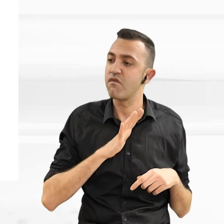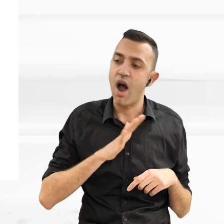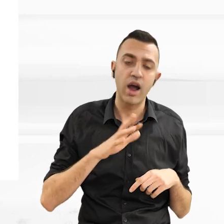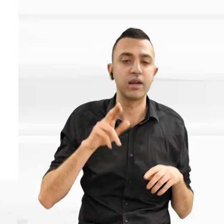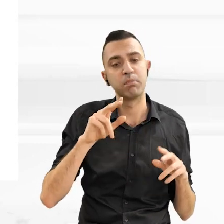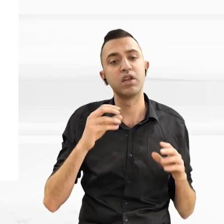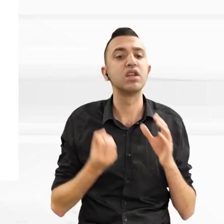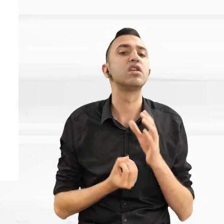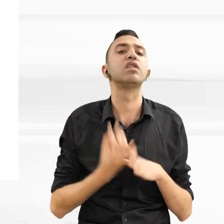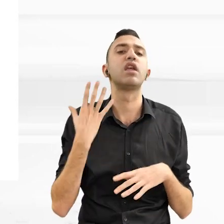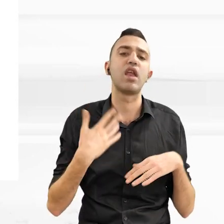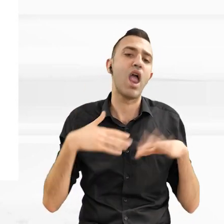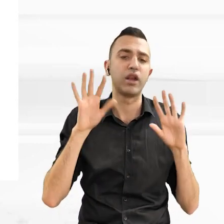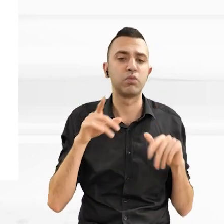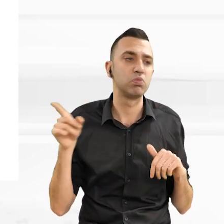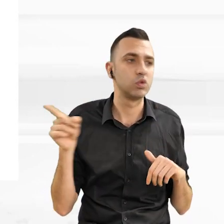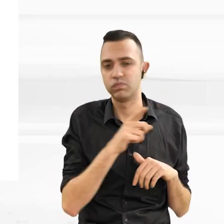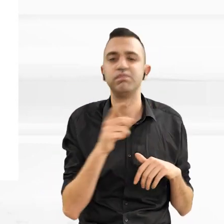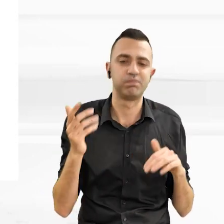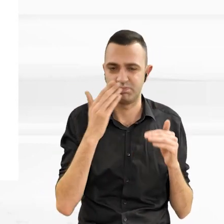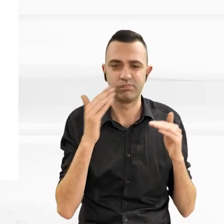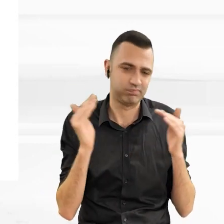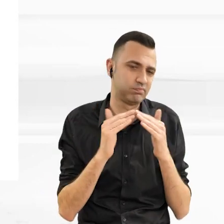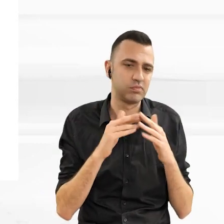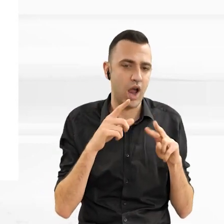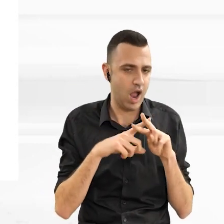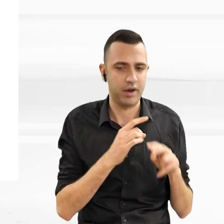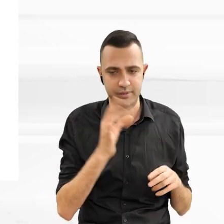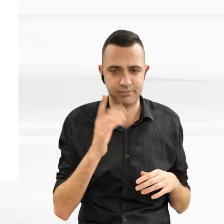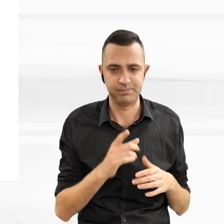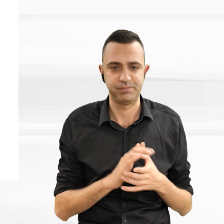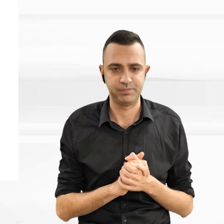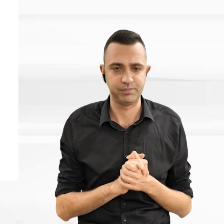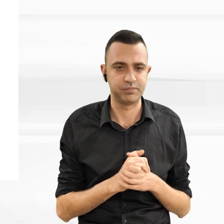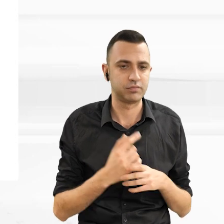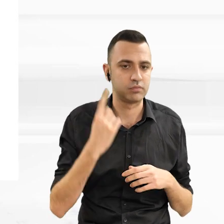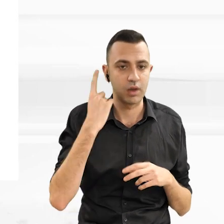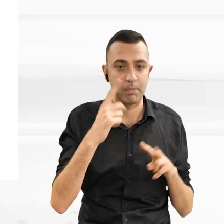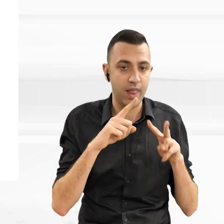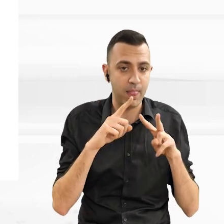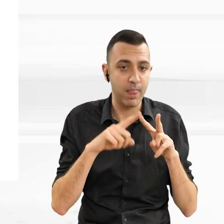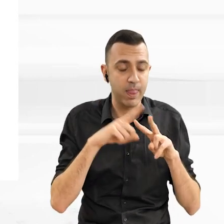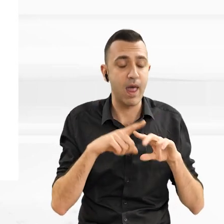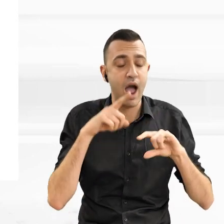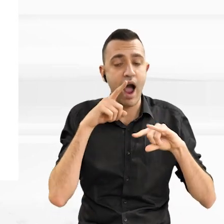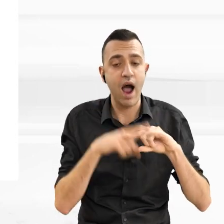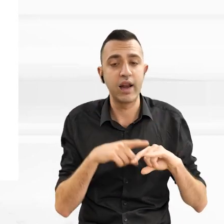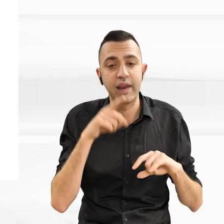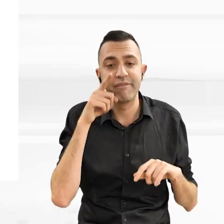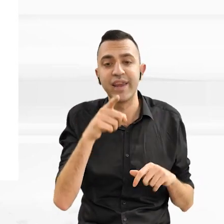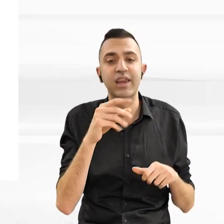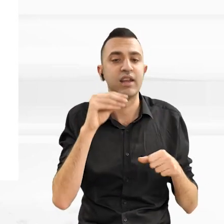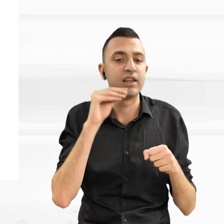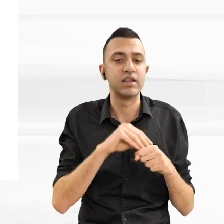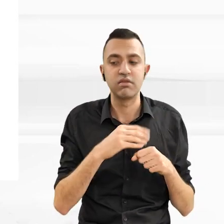getirmeme ifadesiyle bu üşüyor Dolayısıyla seçeneğini ekleyebiliriz bir na Halefi Cübbeli Destanı ile